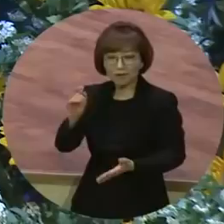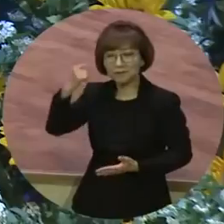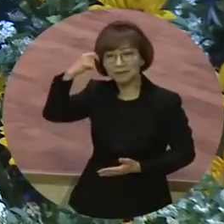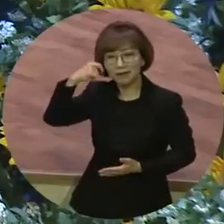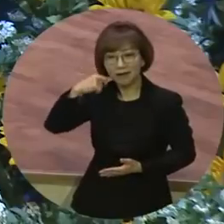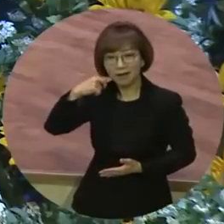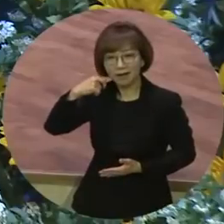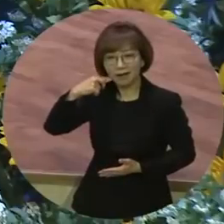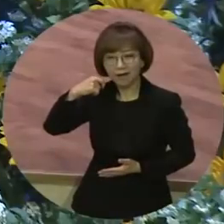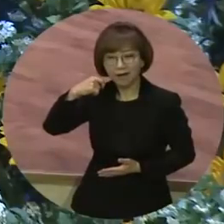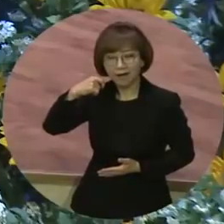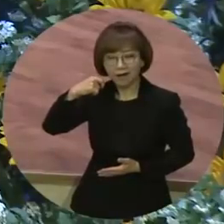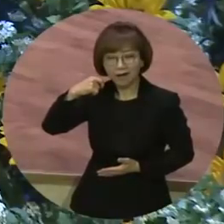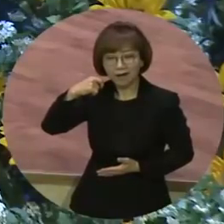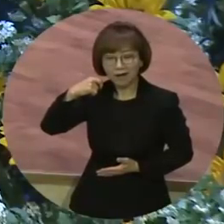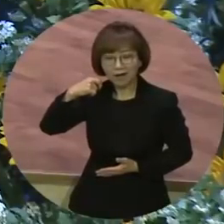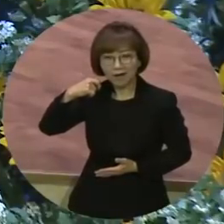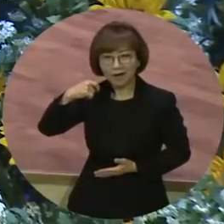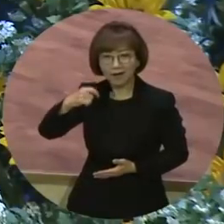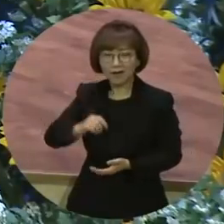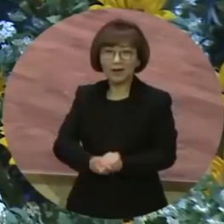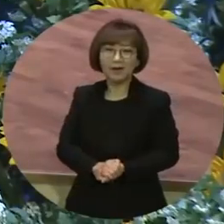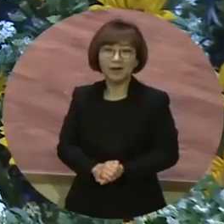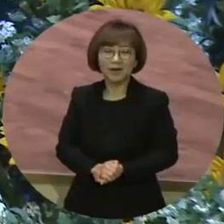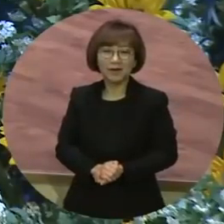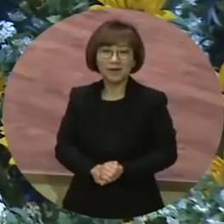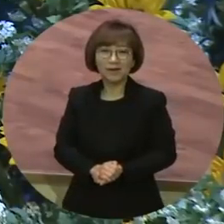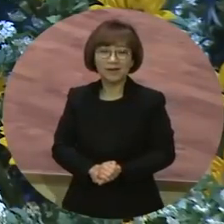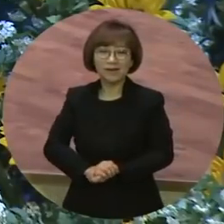막 가슴 온몸에서 막